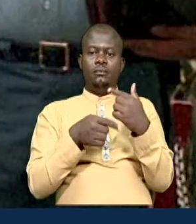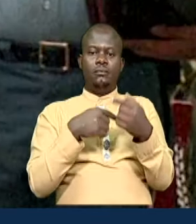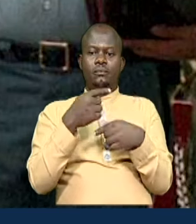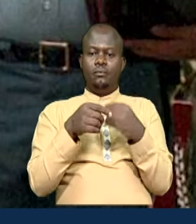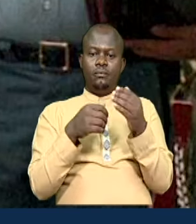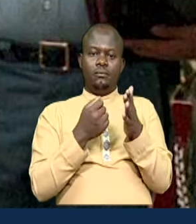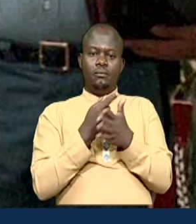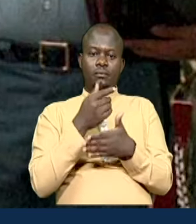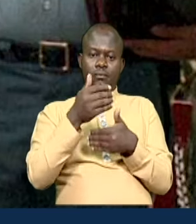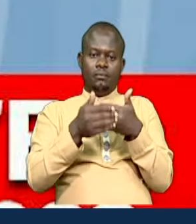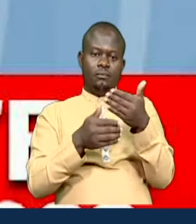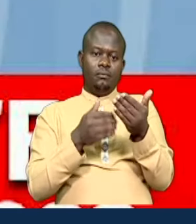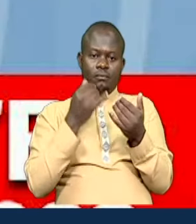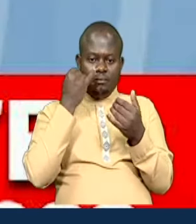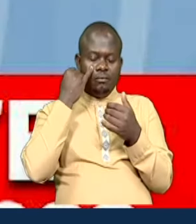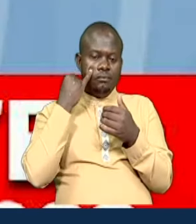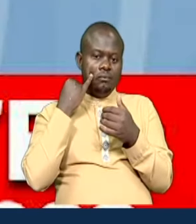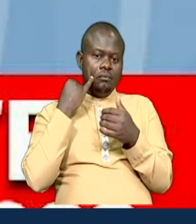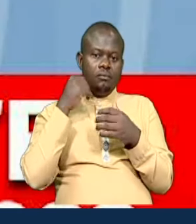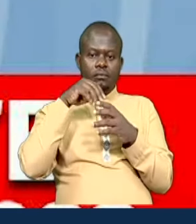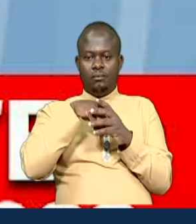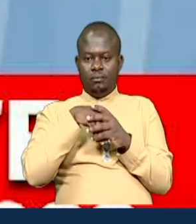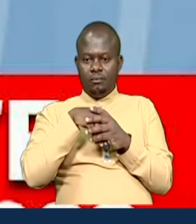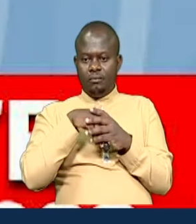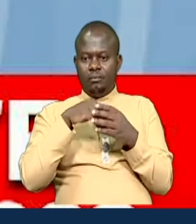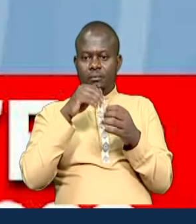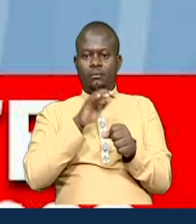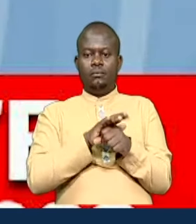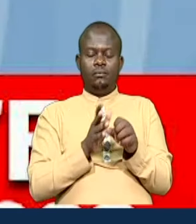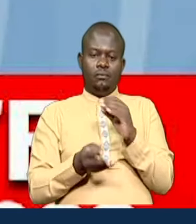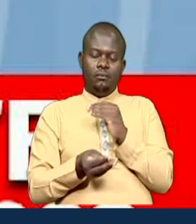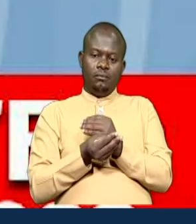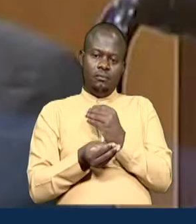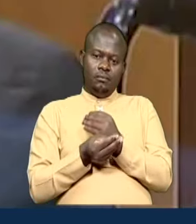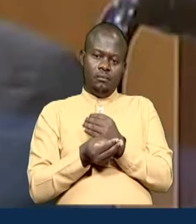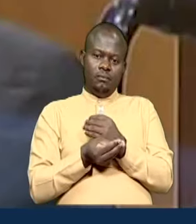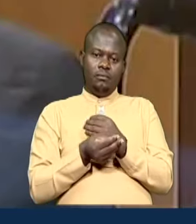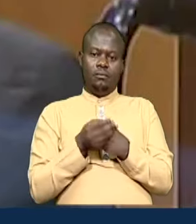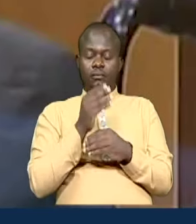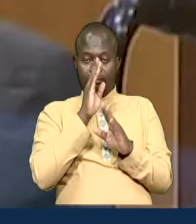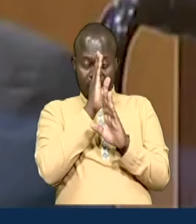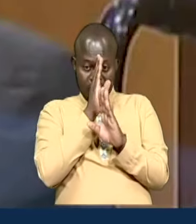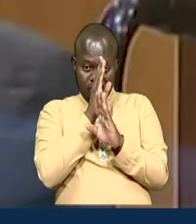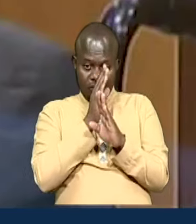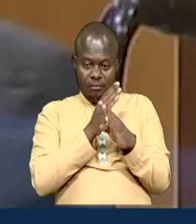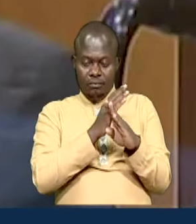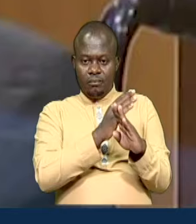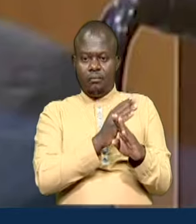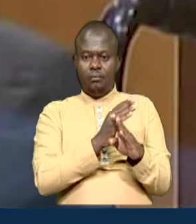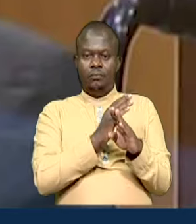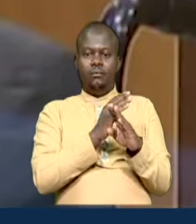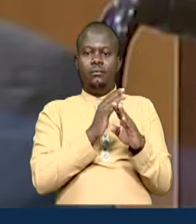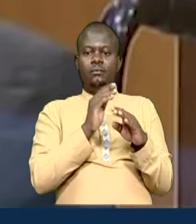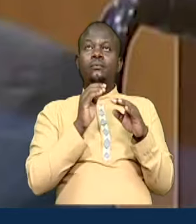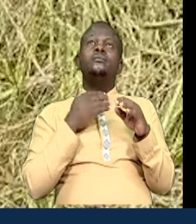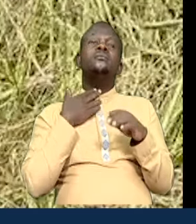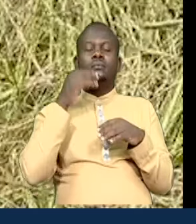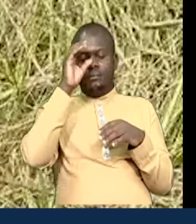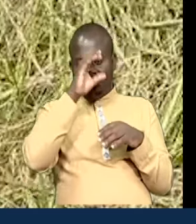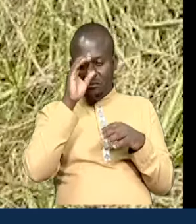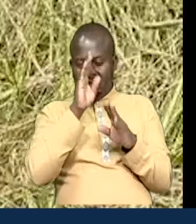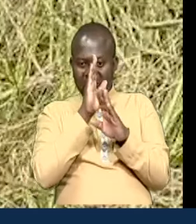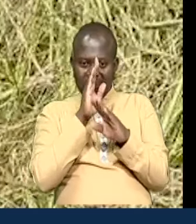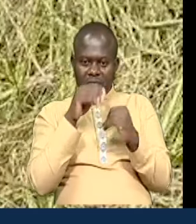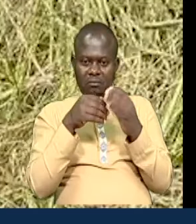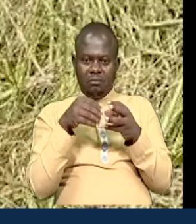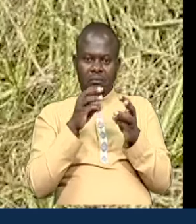uru rugendo rukomera, zirimo ahanini ruswa, gukingirana ikibaba, kwiyoberanya kw'abashakishwa mu